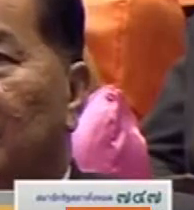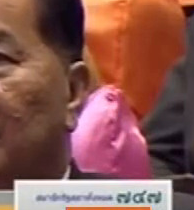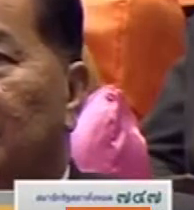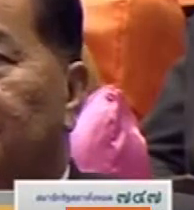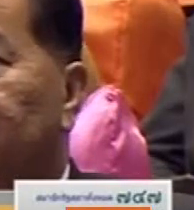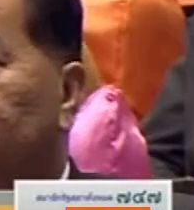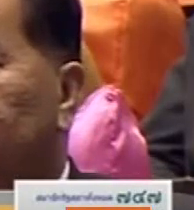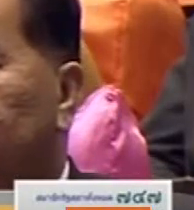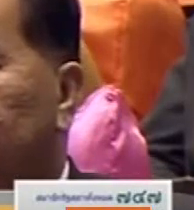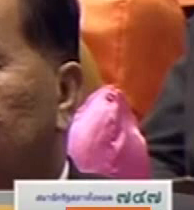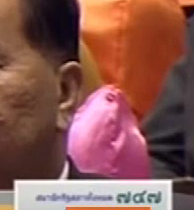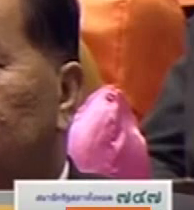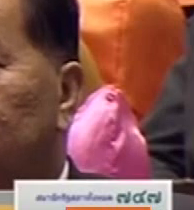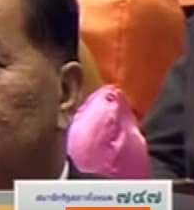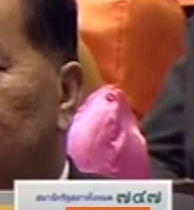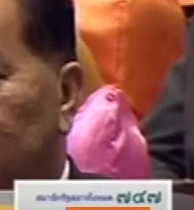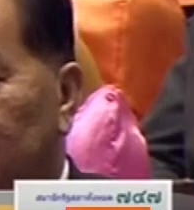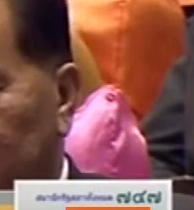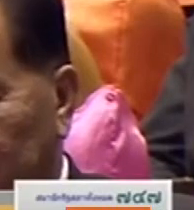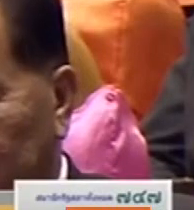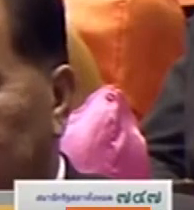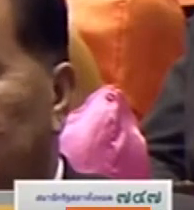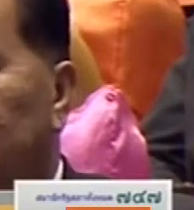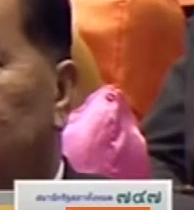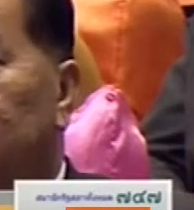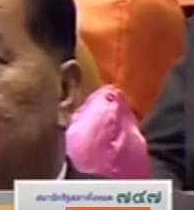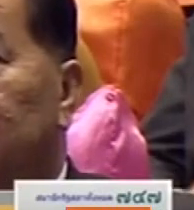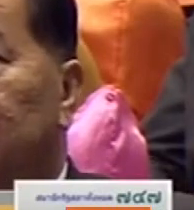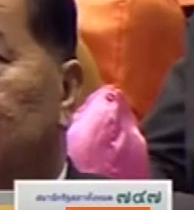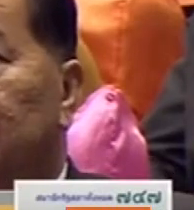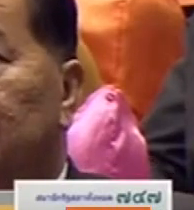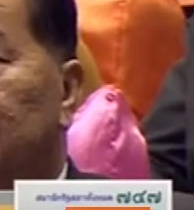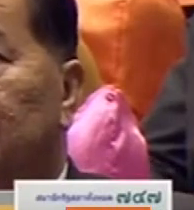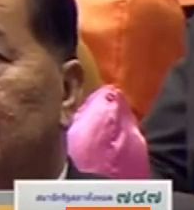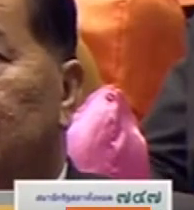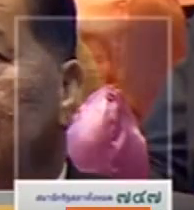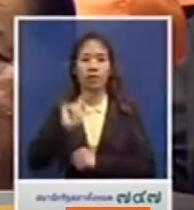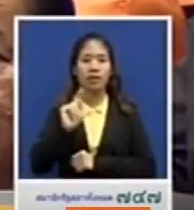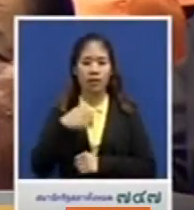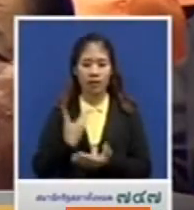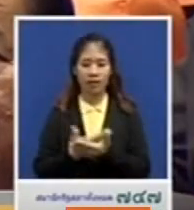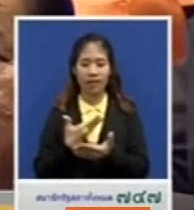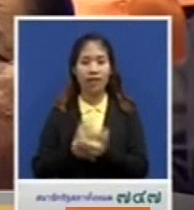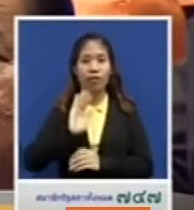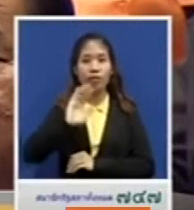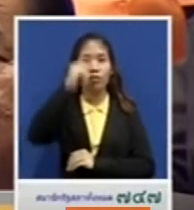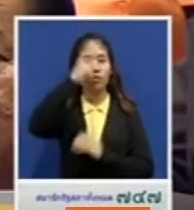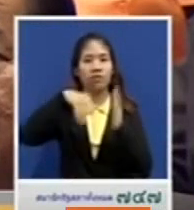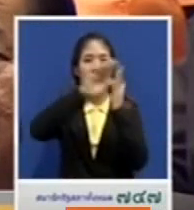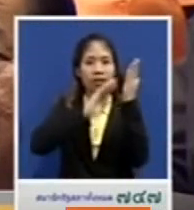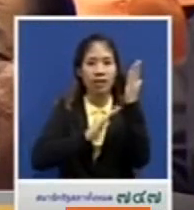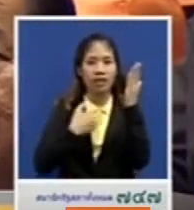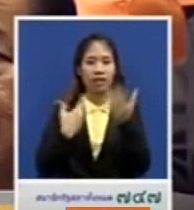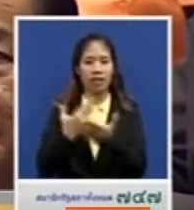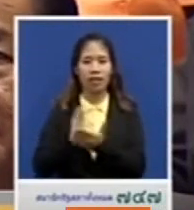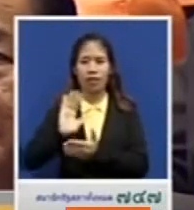คลังผมกลัวจะสับสนนะว่าเงินของแผ่นดินเงินของพรร